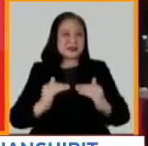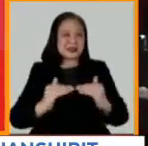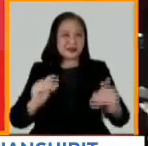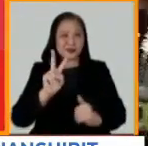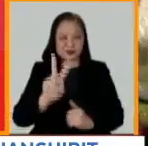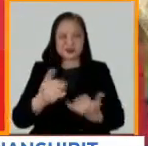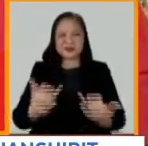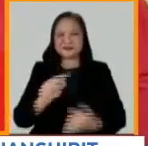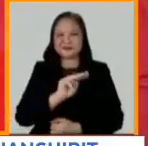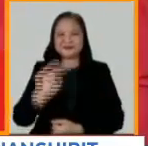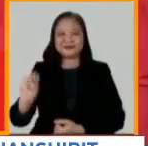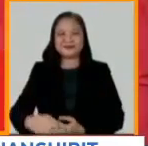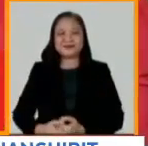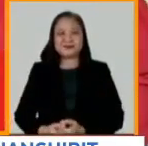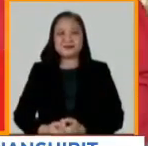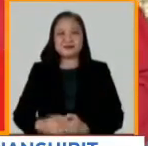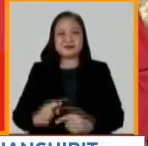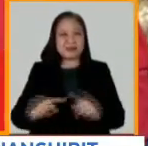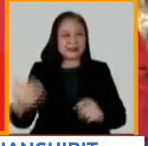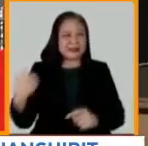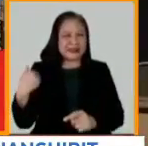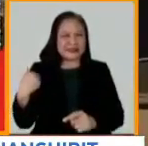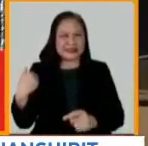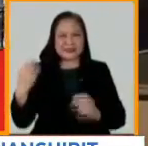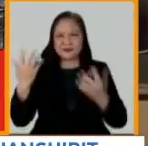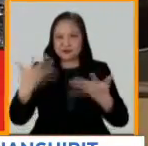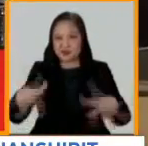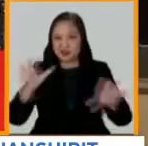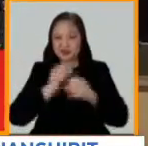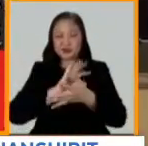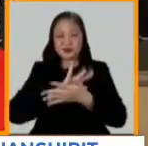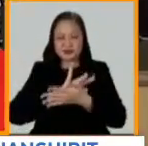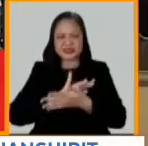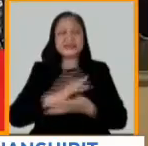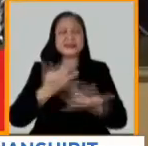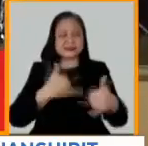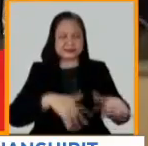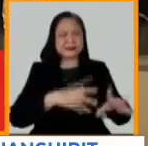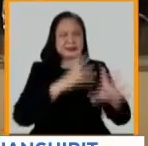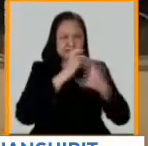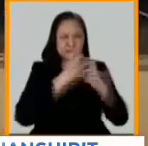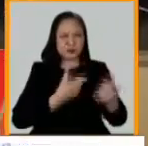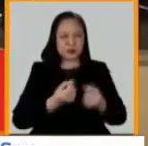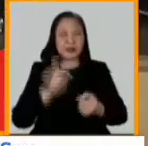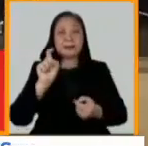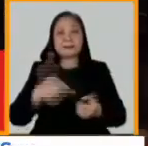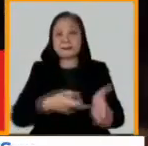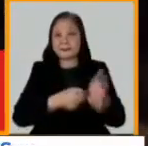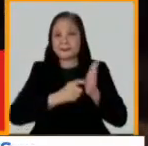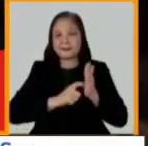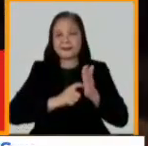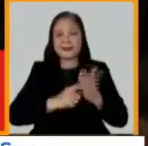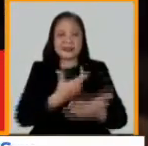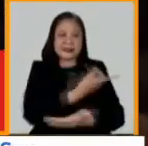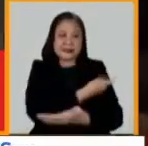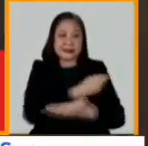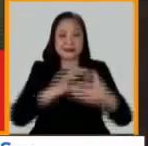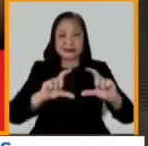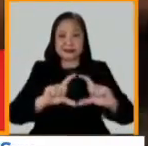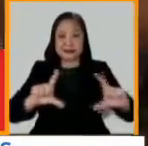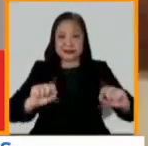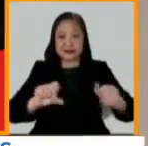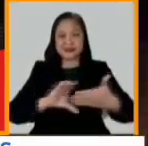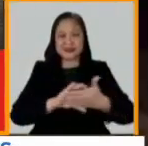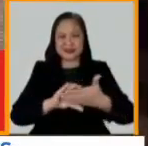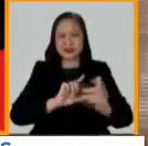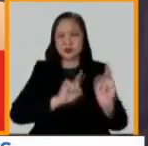pa rin tapos ang banta ng virus, kaya mahigpit na ipinatutupad, dapat may vaccination card ang mga magsisimba. Si Joanne Aldea, dito